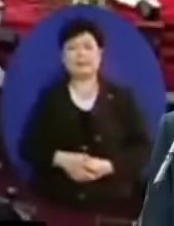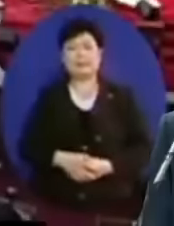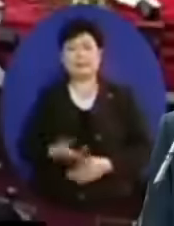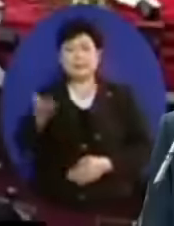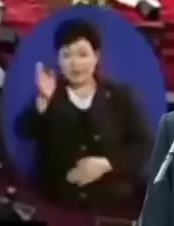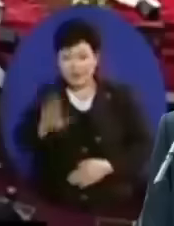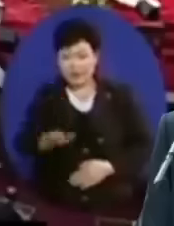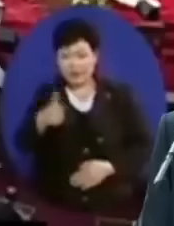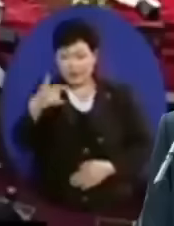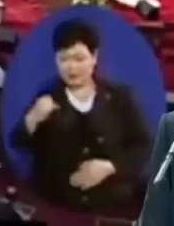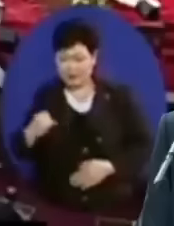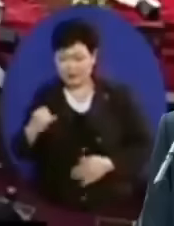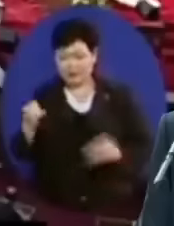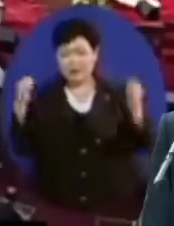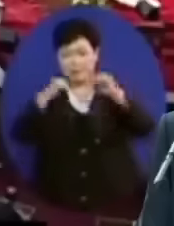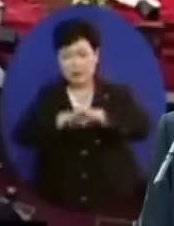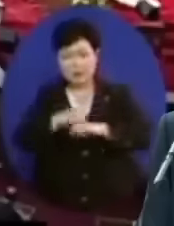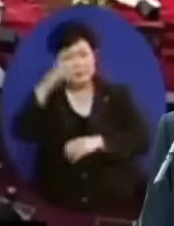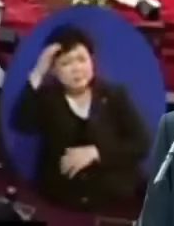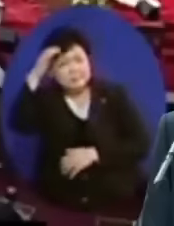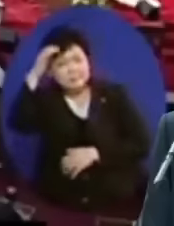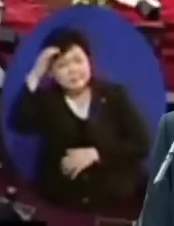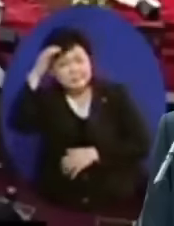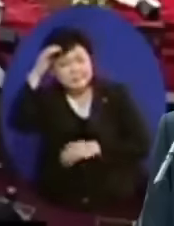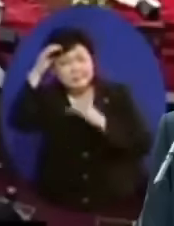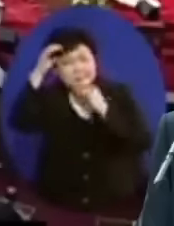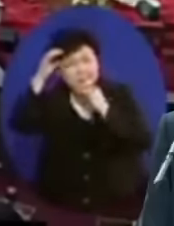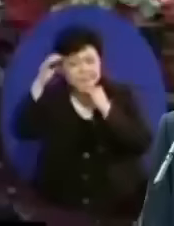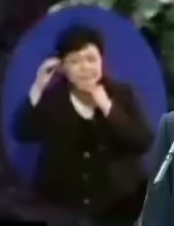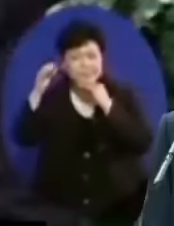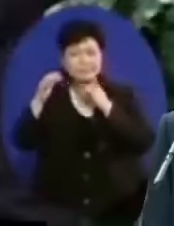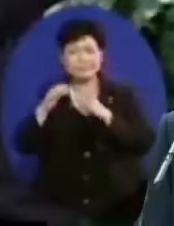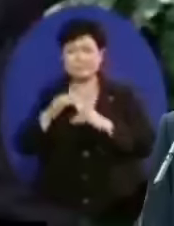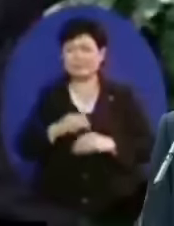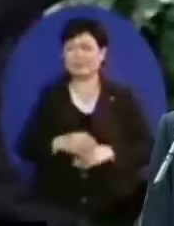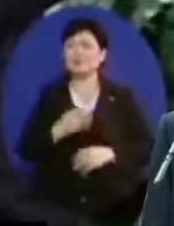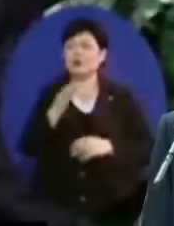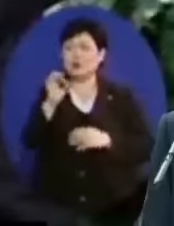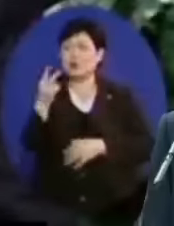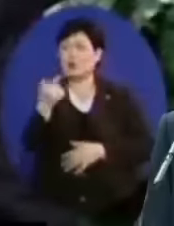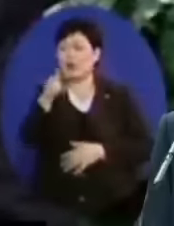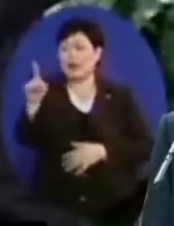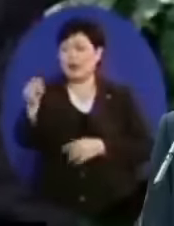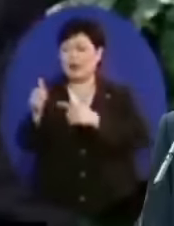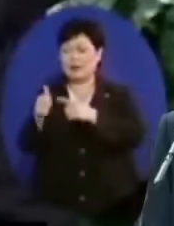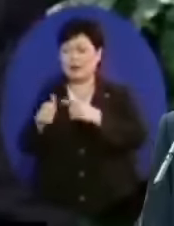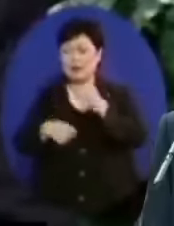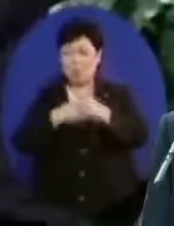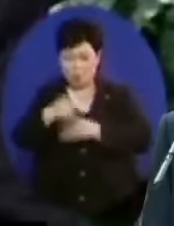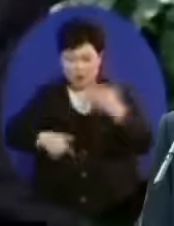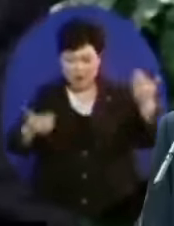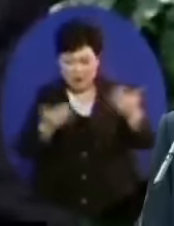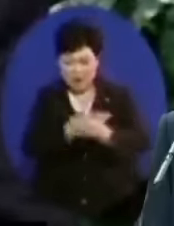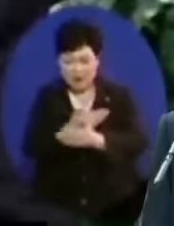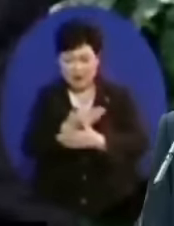그런데 니느웨의 멸망을 기대하고 완 요나는 니느웨 회개하라, 안 하면 40일